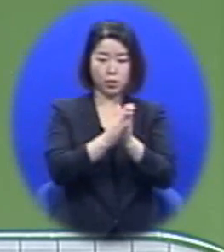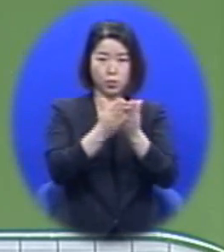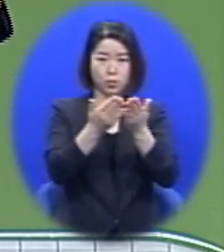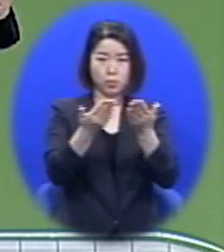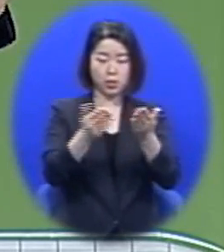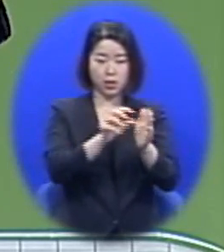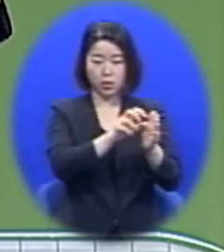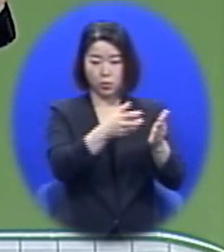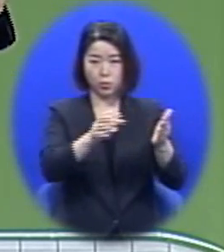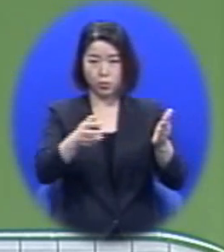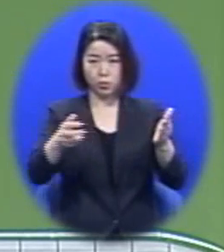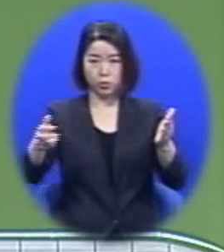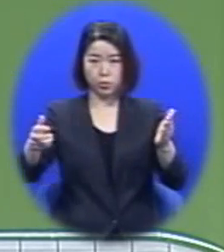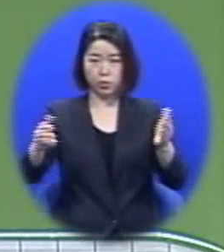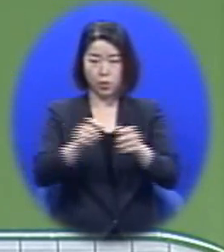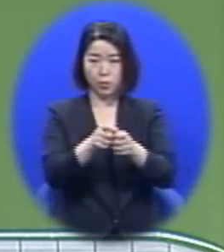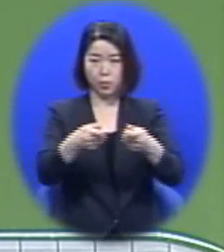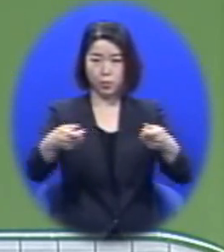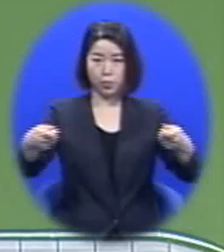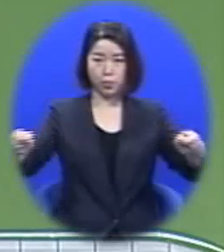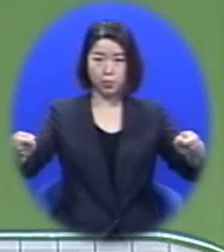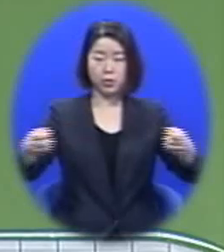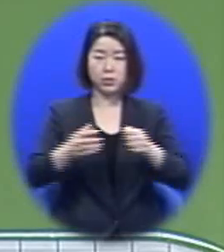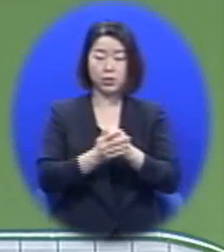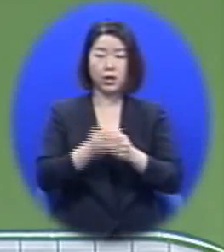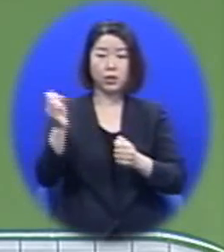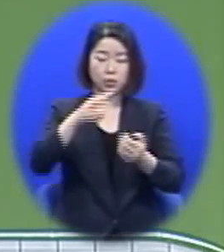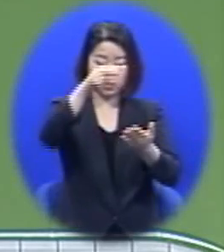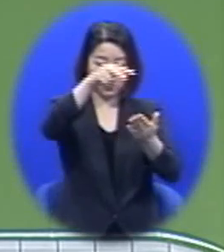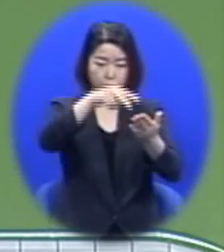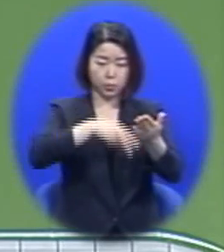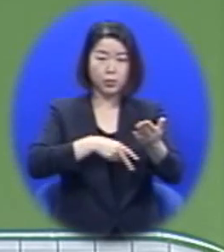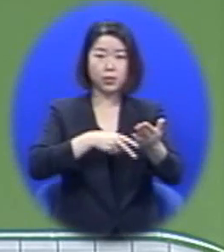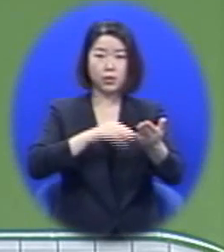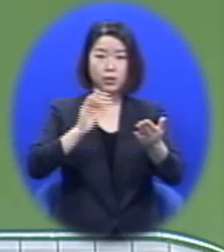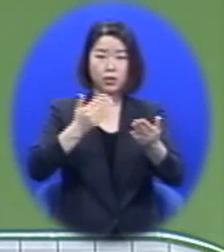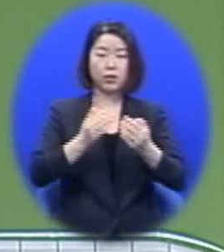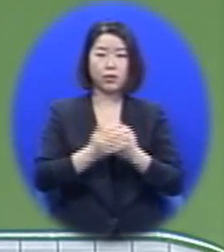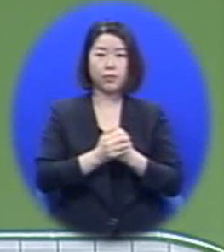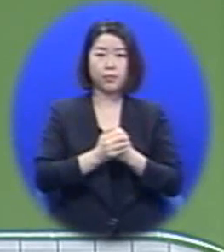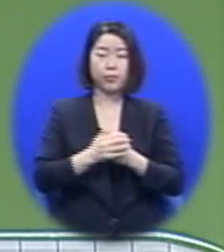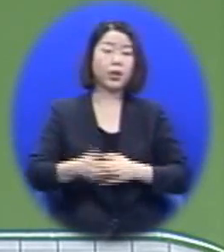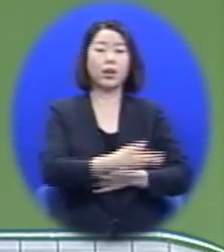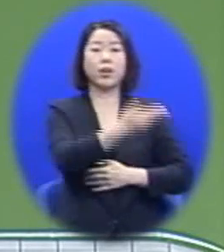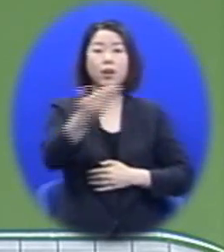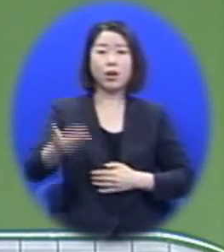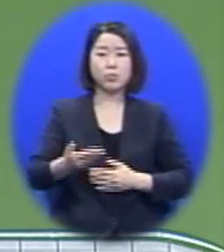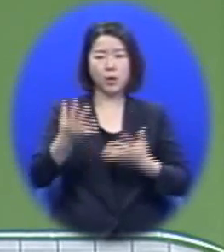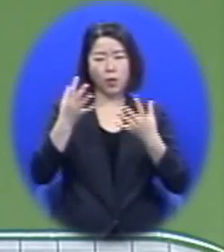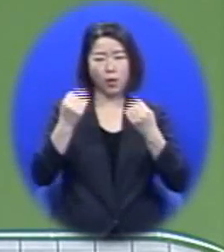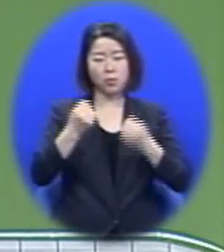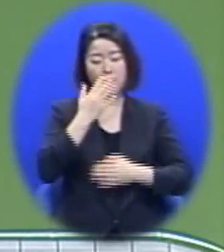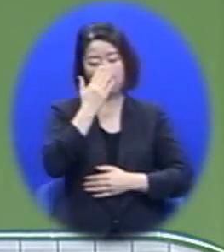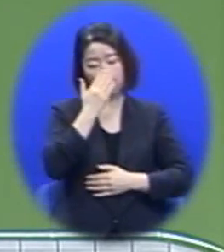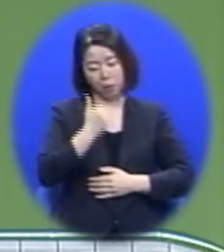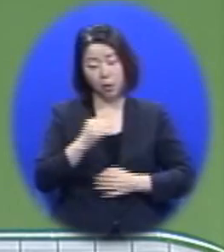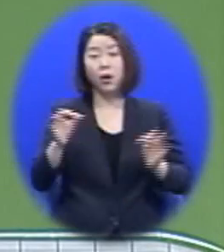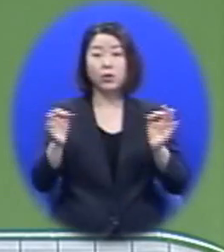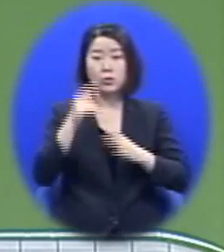두루마기 율법을 펼쳐서 그리고는 그 율법을 읽어내려갑니다. 아니 여러분 얼마나 지겨운